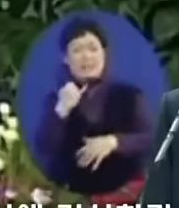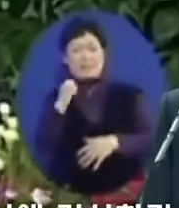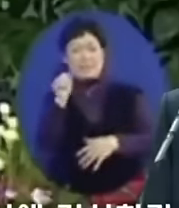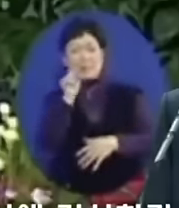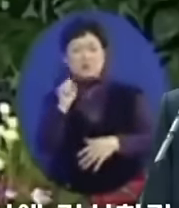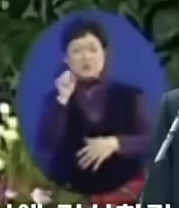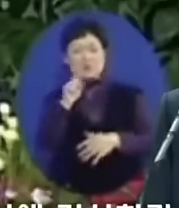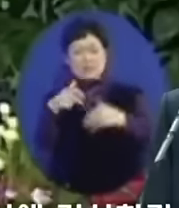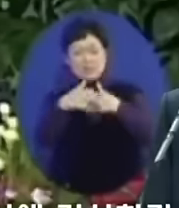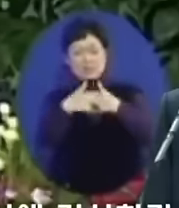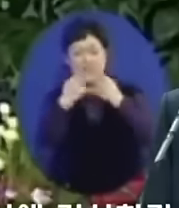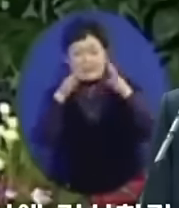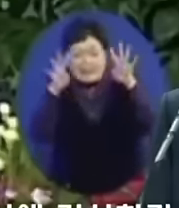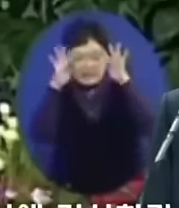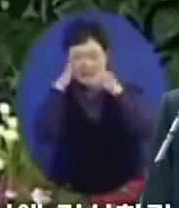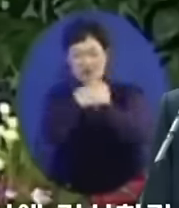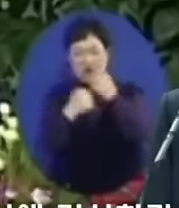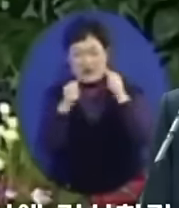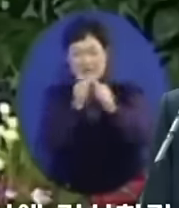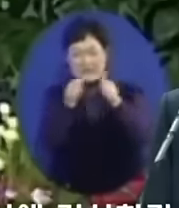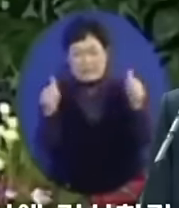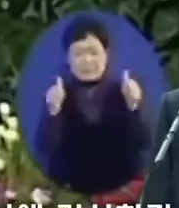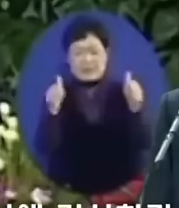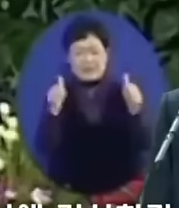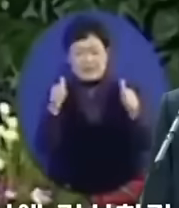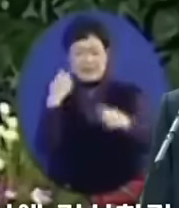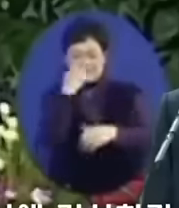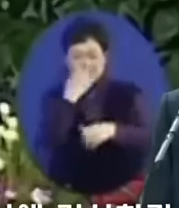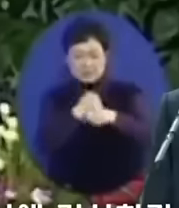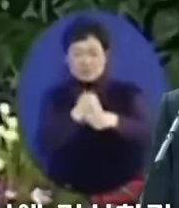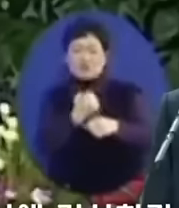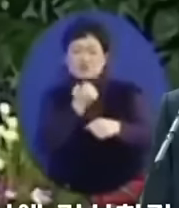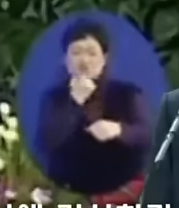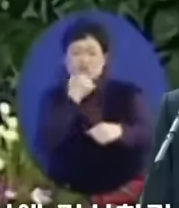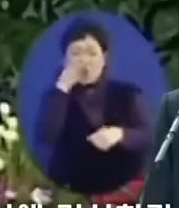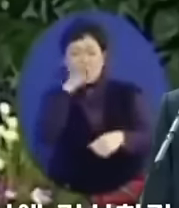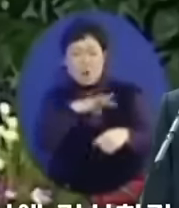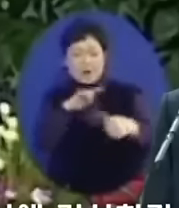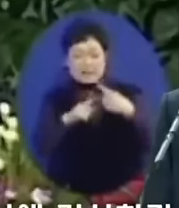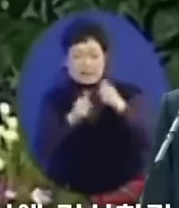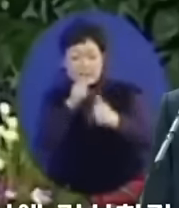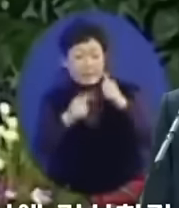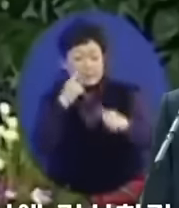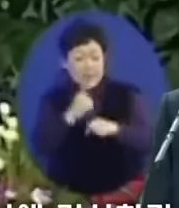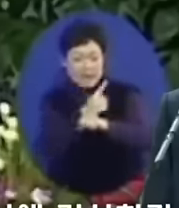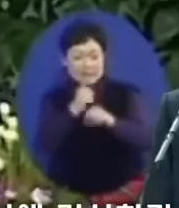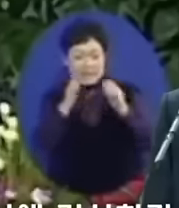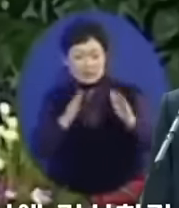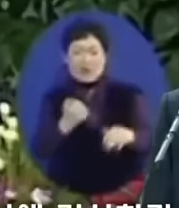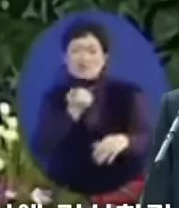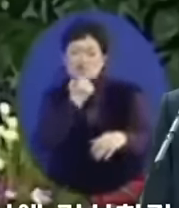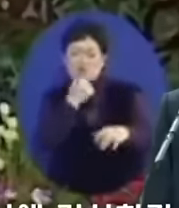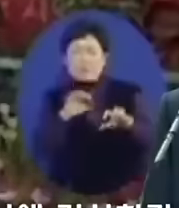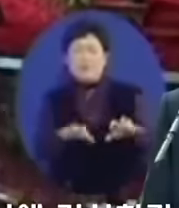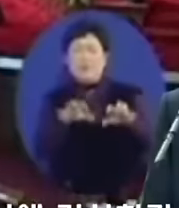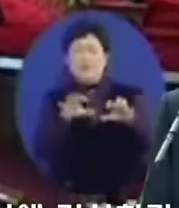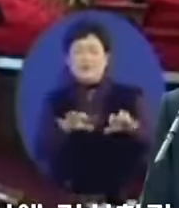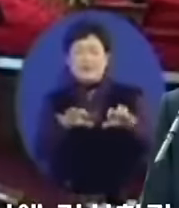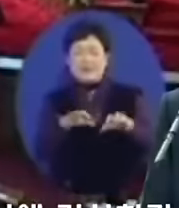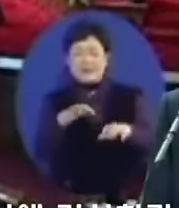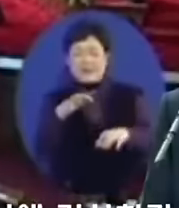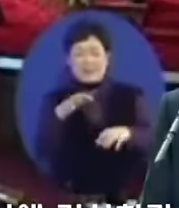의과대학에서는 건강한 성인 남자를 대상으로 웃음의 효과를 실험했습니다. 한 시간 동안 웃음이 터지는 비디오를 보여준